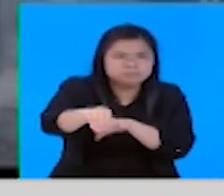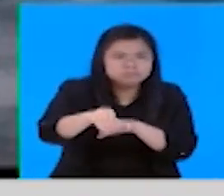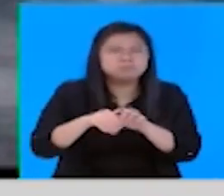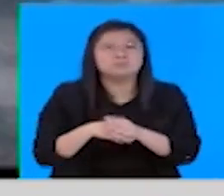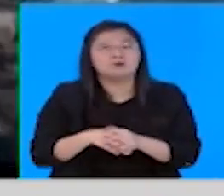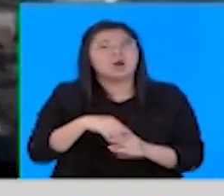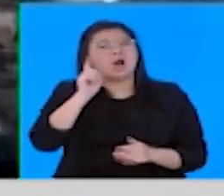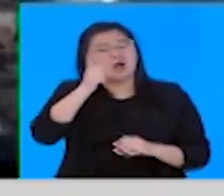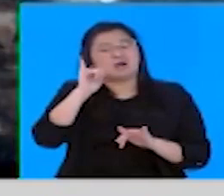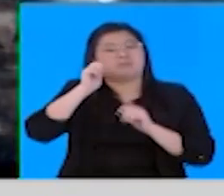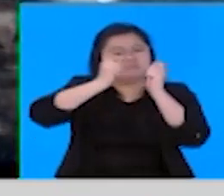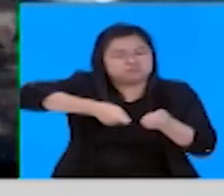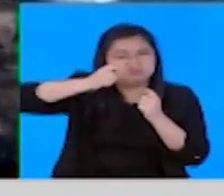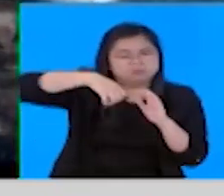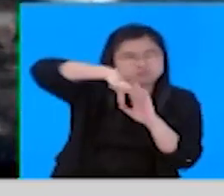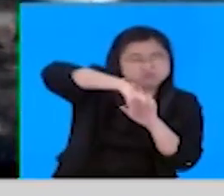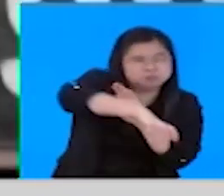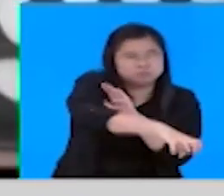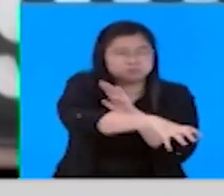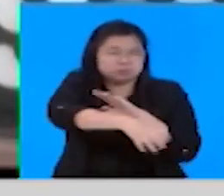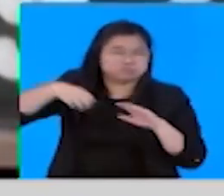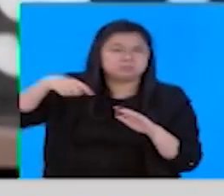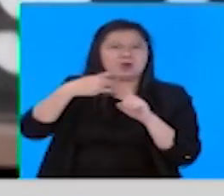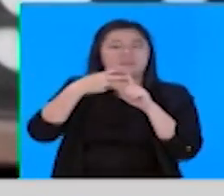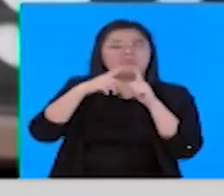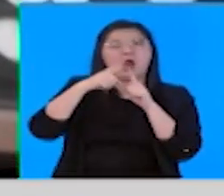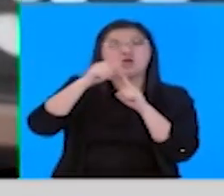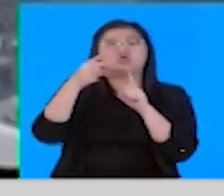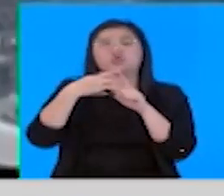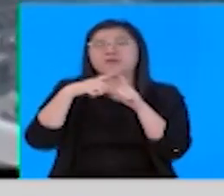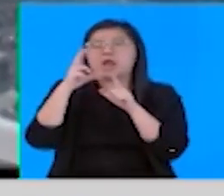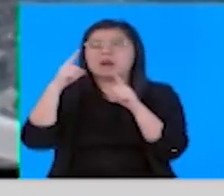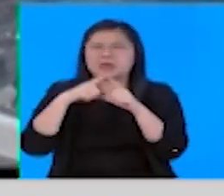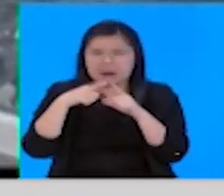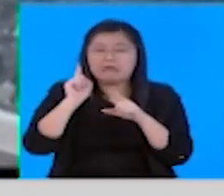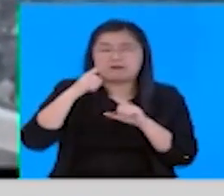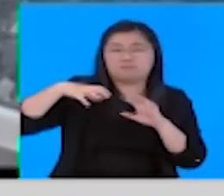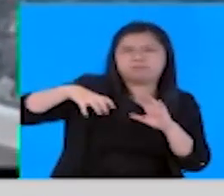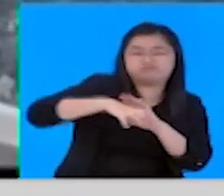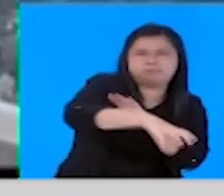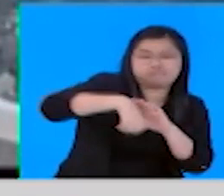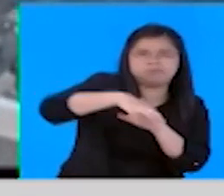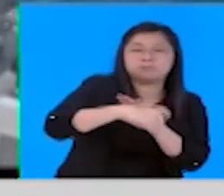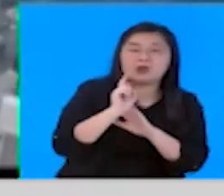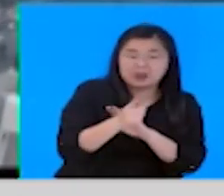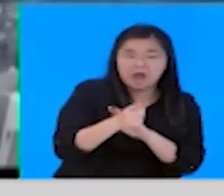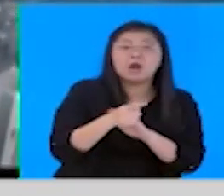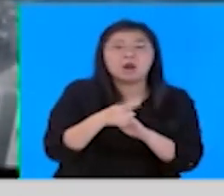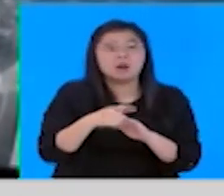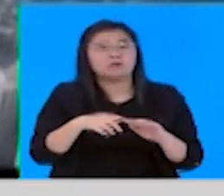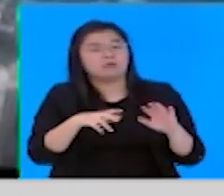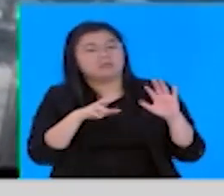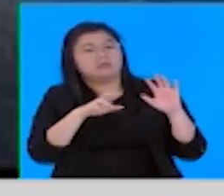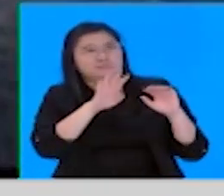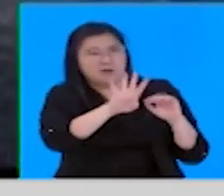Batle lubang yang dimiliki oleh 157 tambang batubara di Kalimantan Selatan dan ini